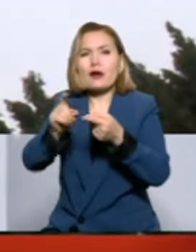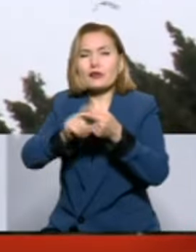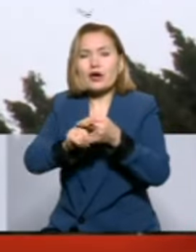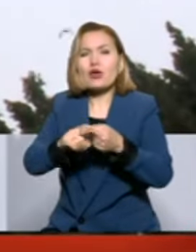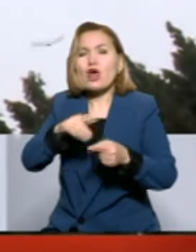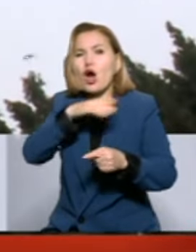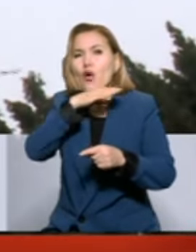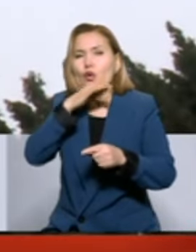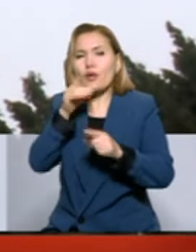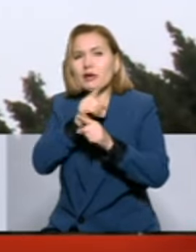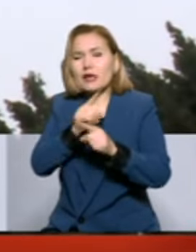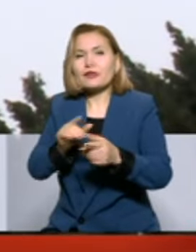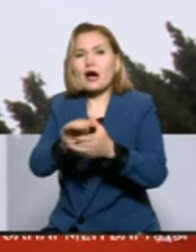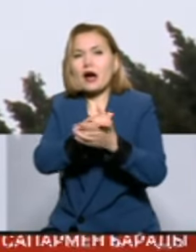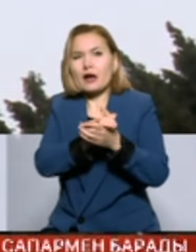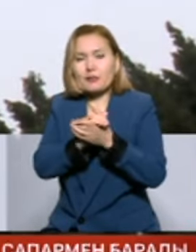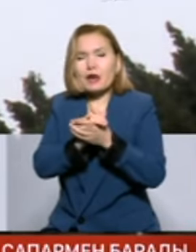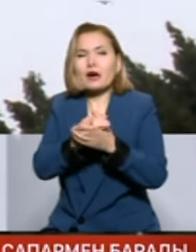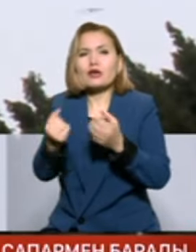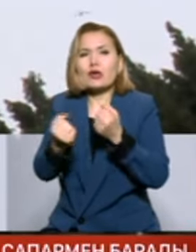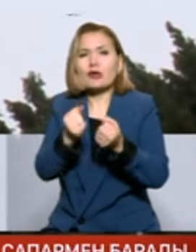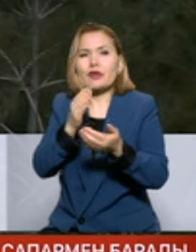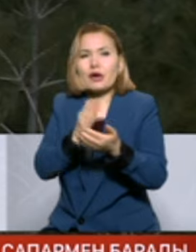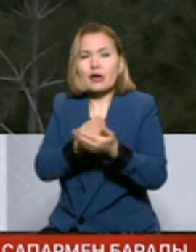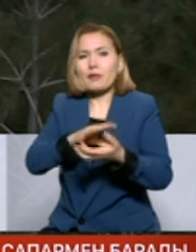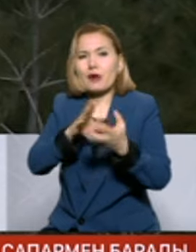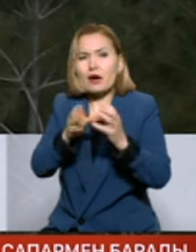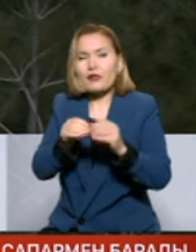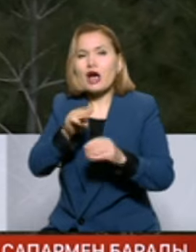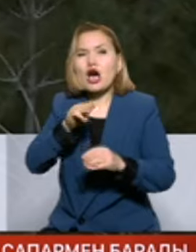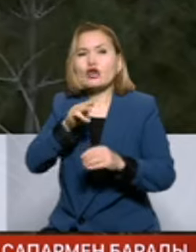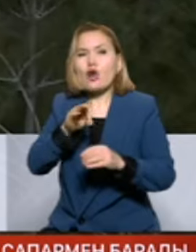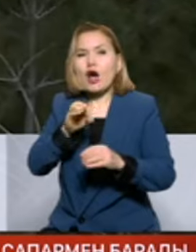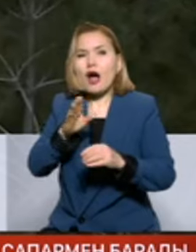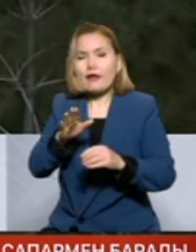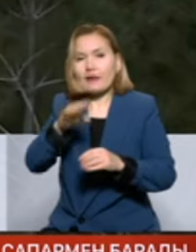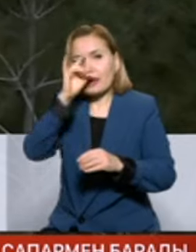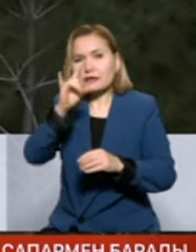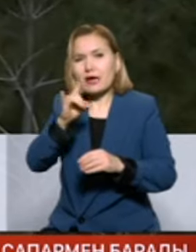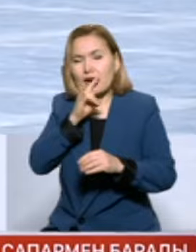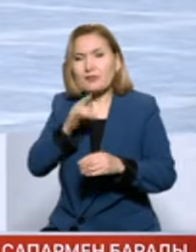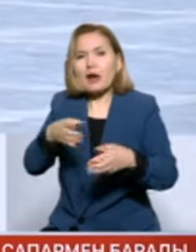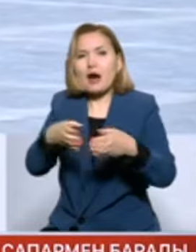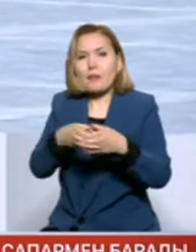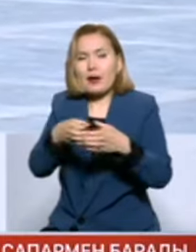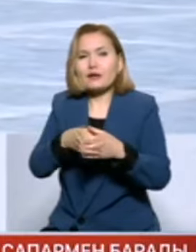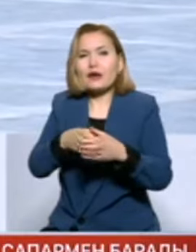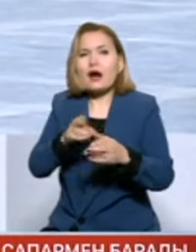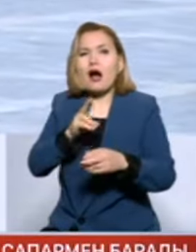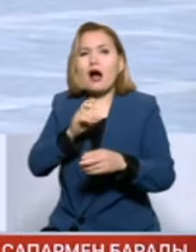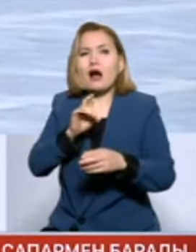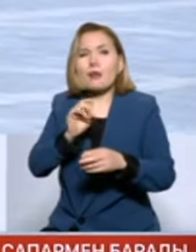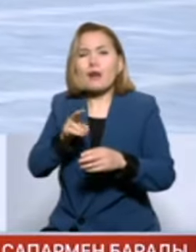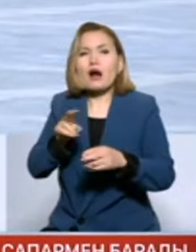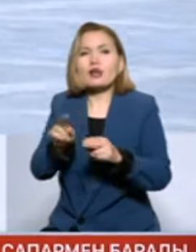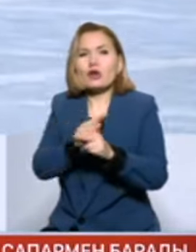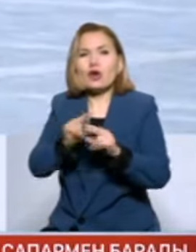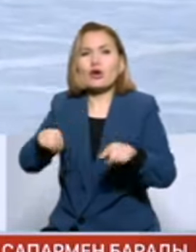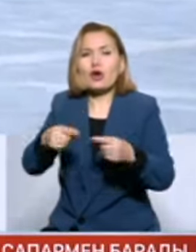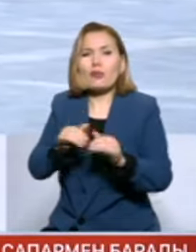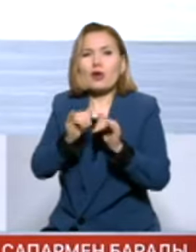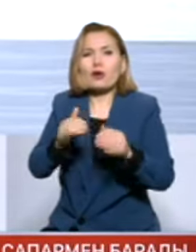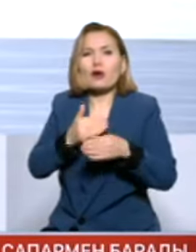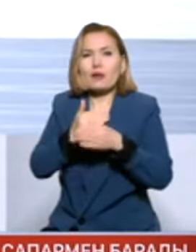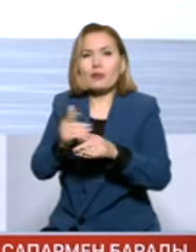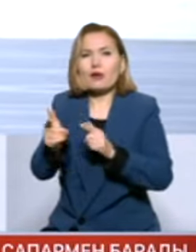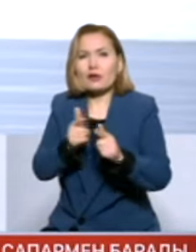ынтымағы ел аралық татулықты нығайтты. Сұхбат соңында Қасым-Жомарт Тоқаев қазақстандық компаниялар Қарабақты жаңғыртуға қатысуға